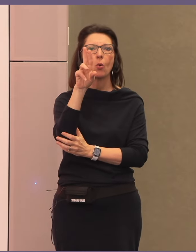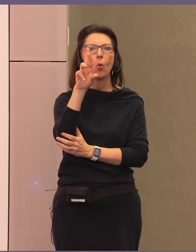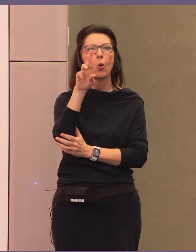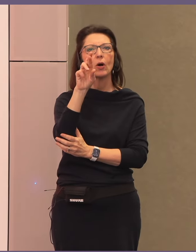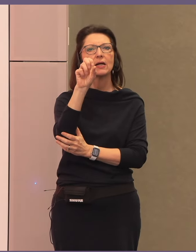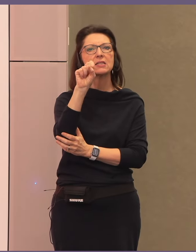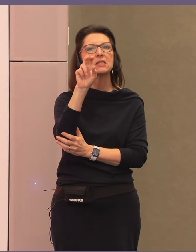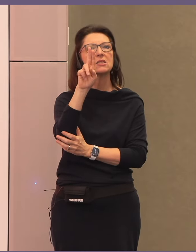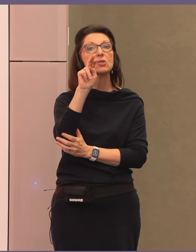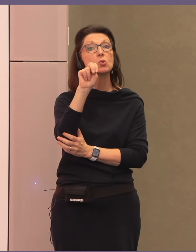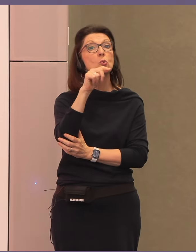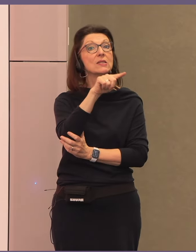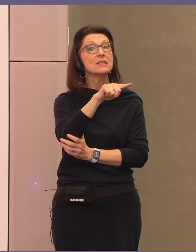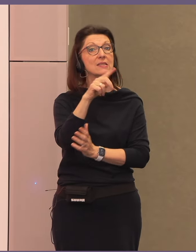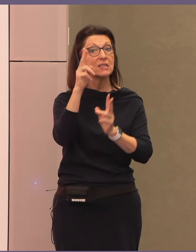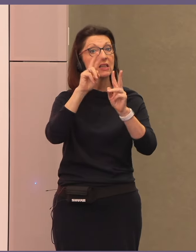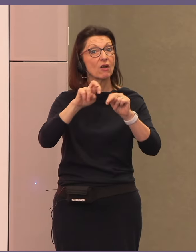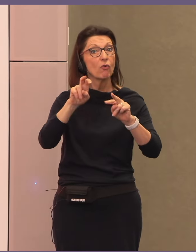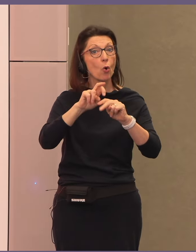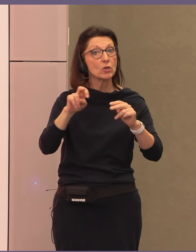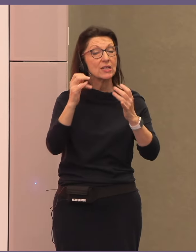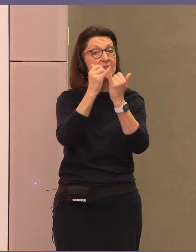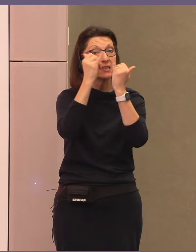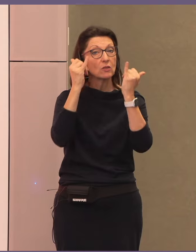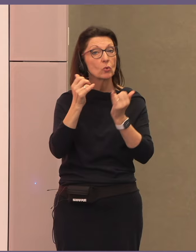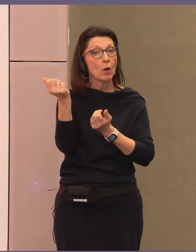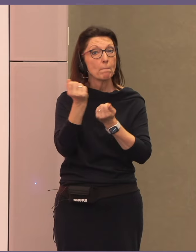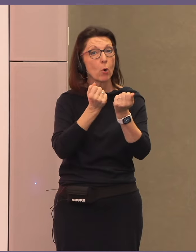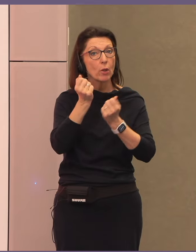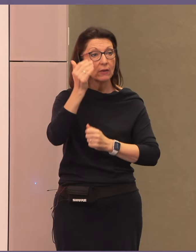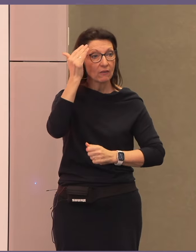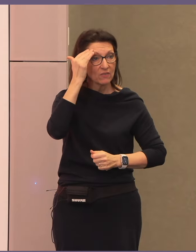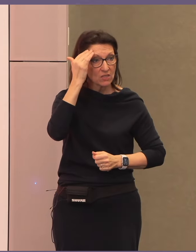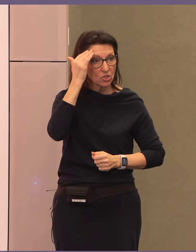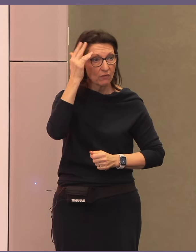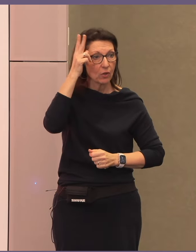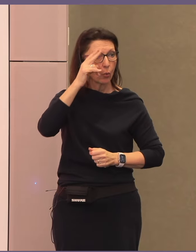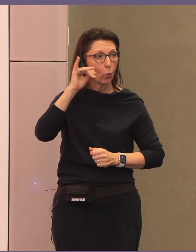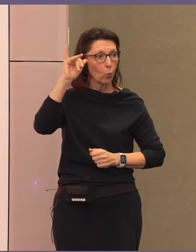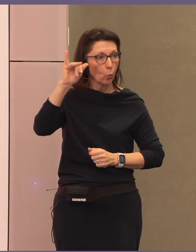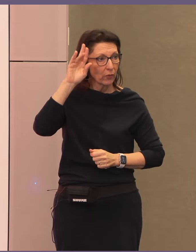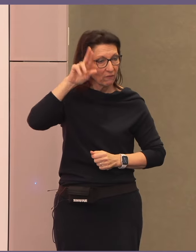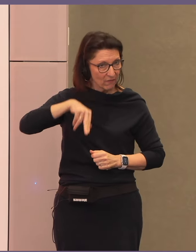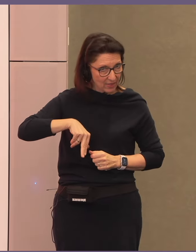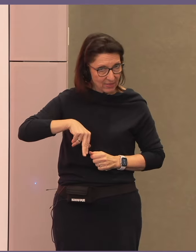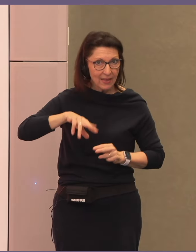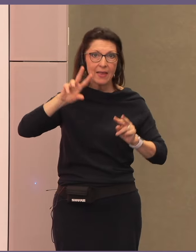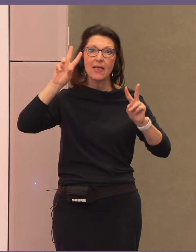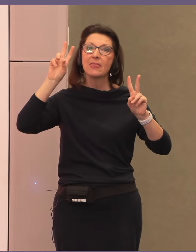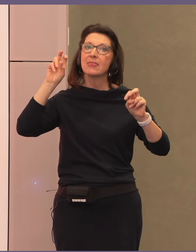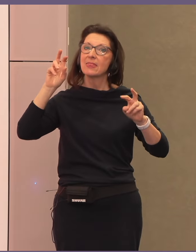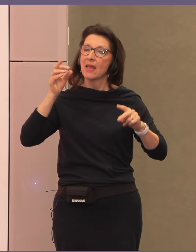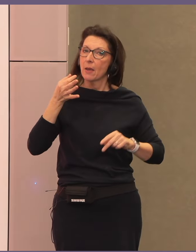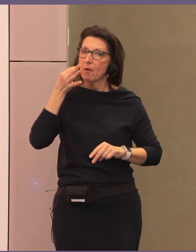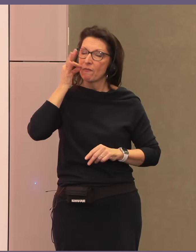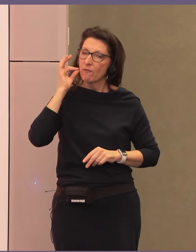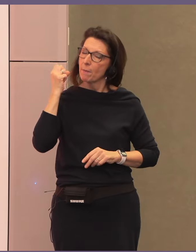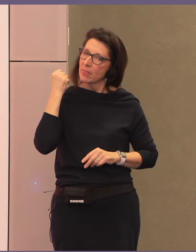geforscht und forscht am Institut für Politikwissenschaft der Universität Wien zur feministischen Theorie,